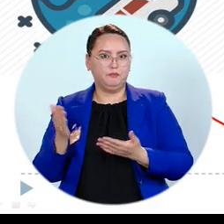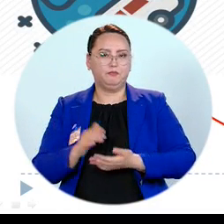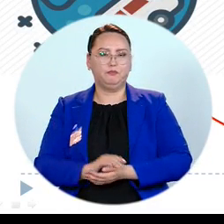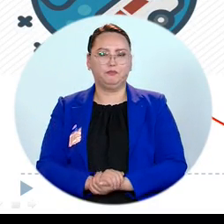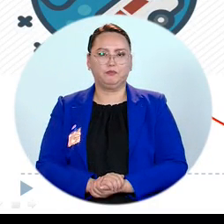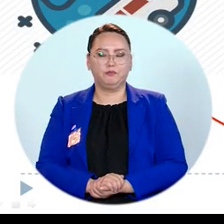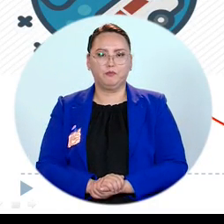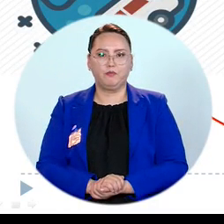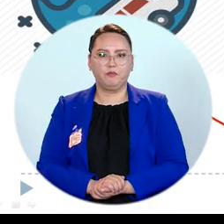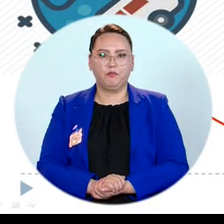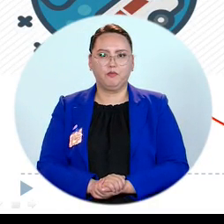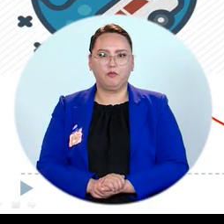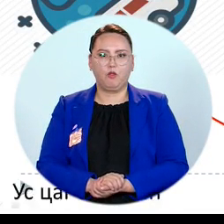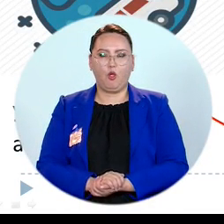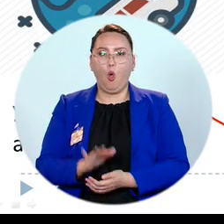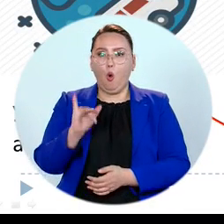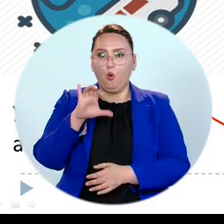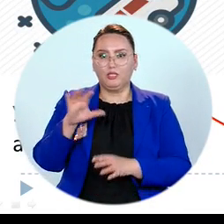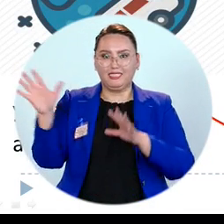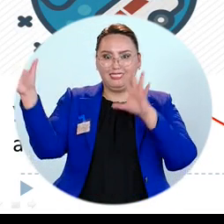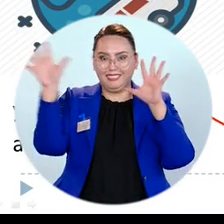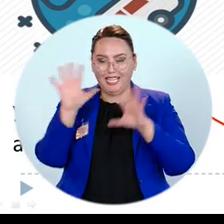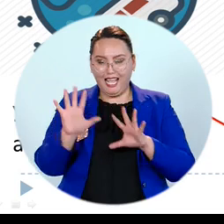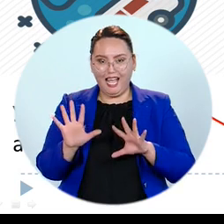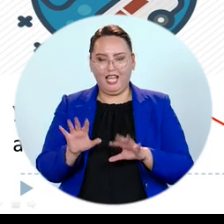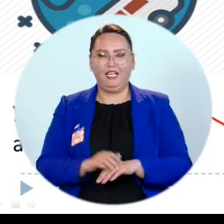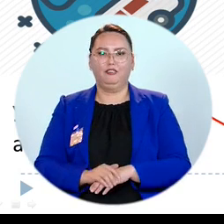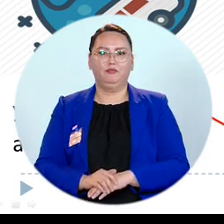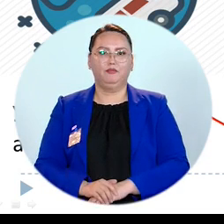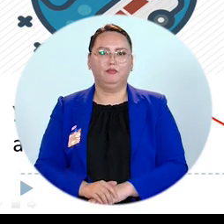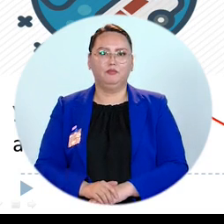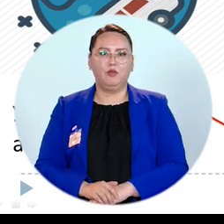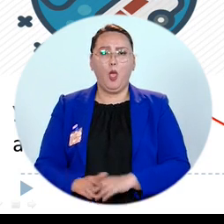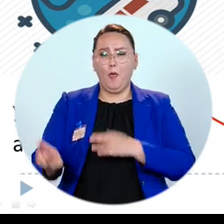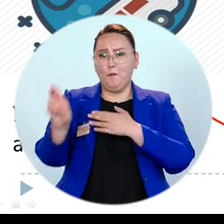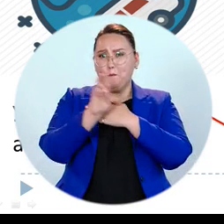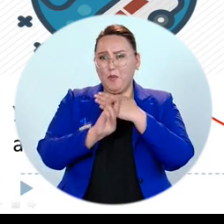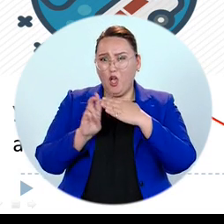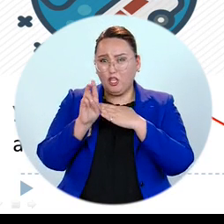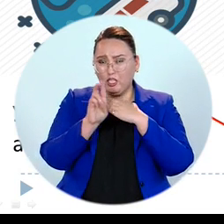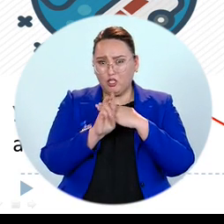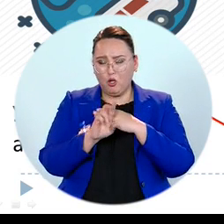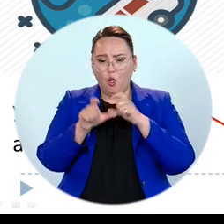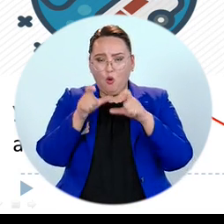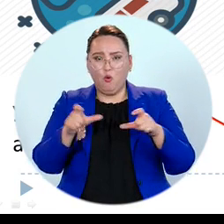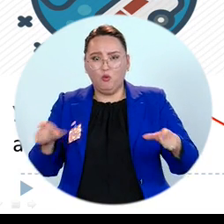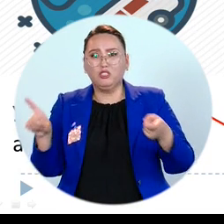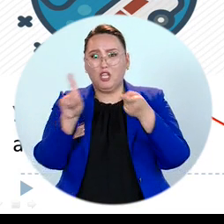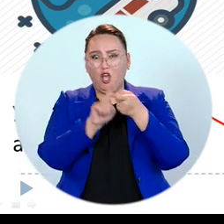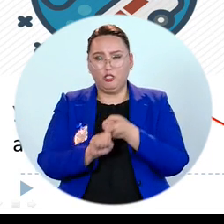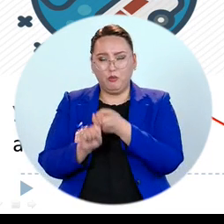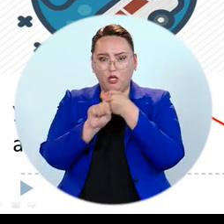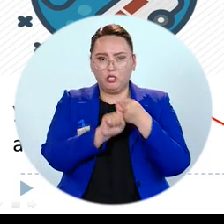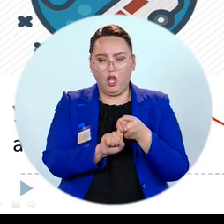ослээн нээ түрлөс харахоад өсцааг агаарийн айвэлт өзэдэл хоэр хүв биологийн гаралтай айвэлт өзэдэл гурон хүв хүнээй үүл ажлагаадай